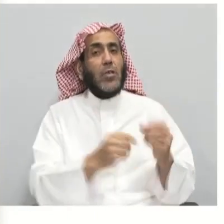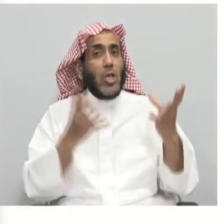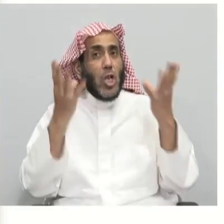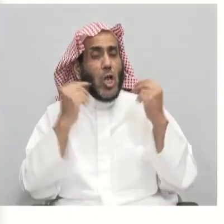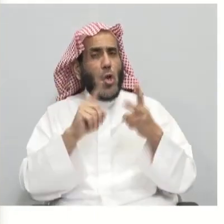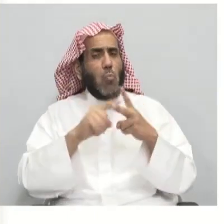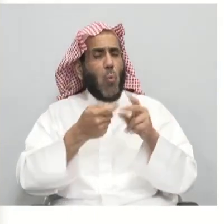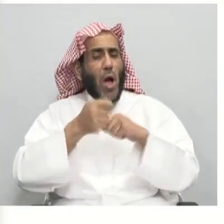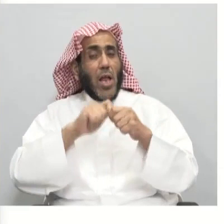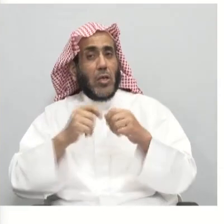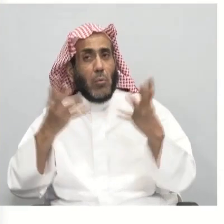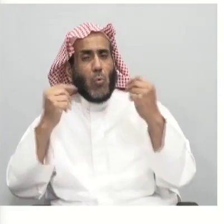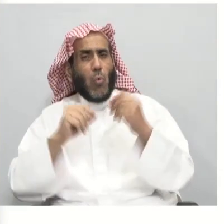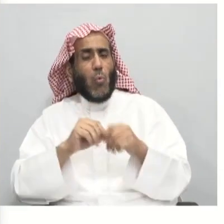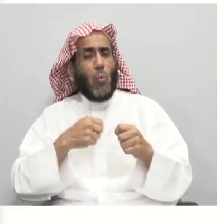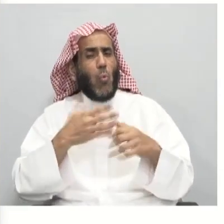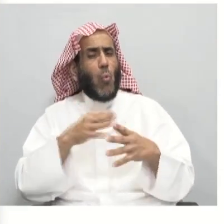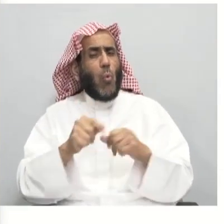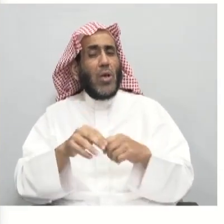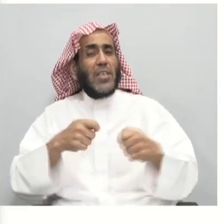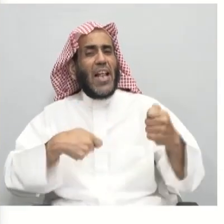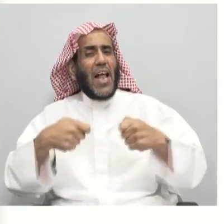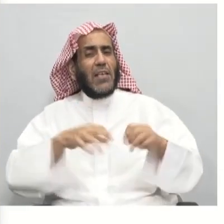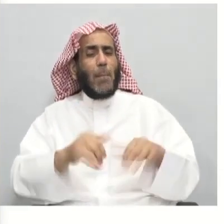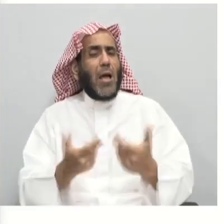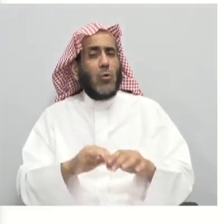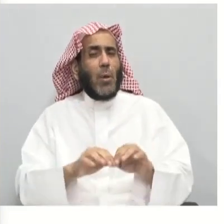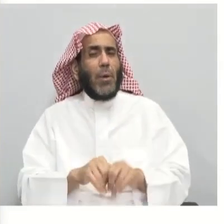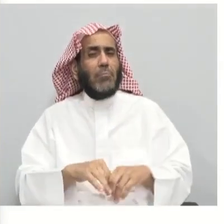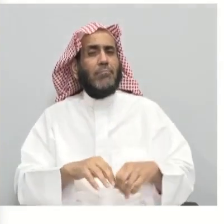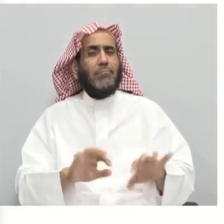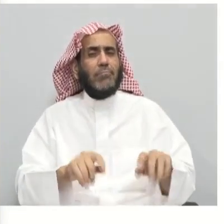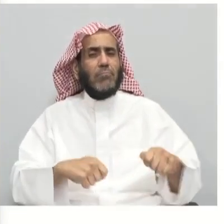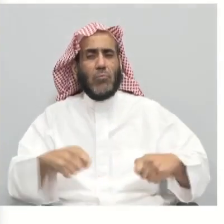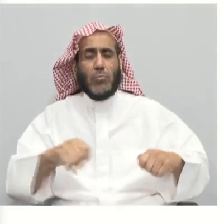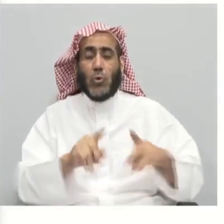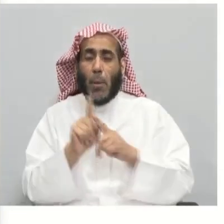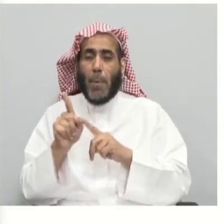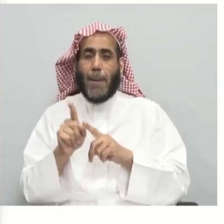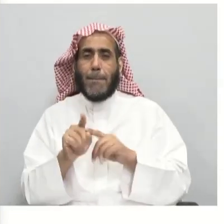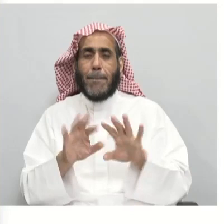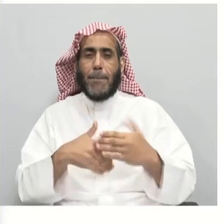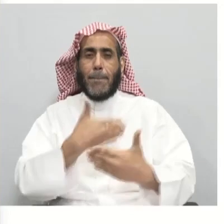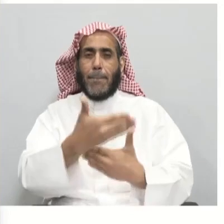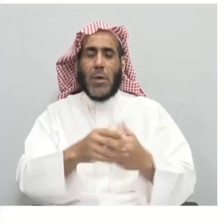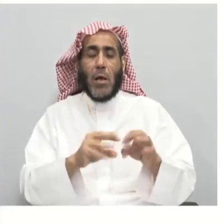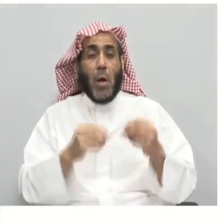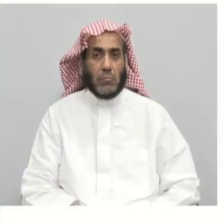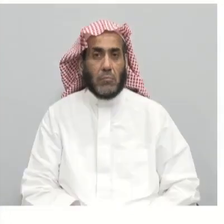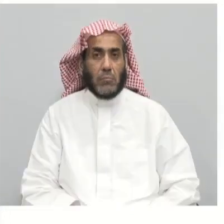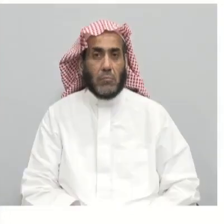معالجه المعلومات بواسطه الحاسب الالي ماذا يسمى احسنتم يسمى المعلوماتيه